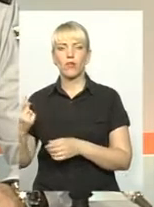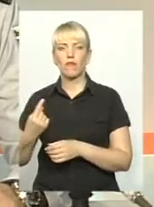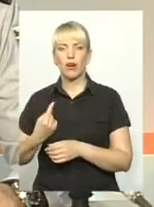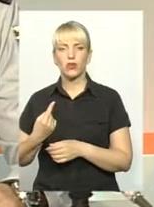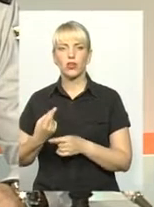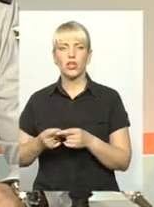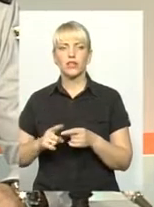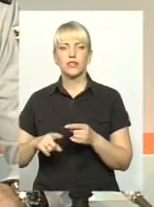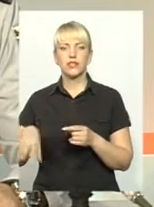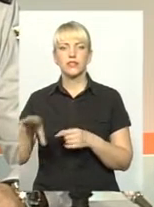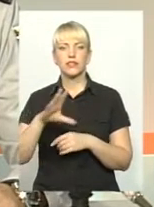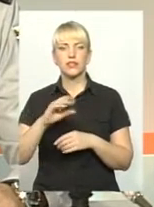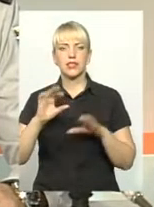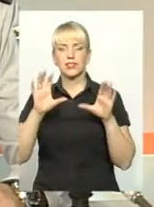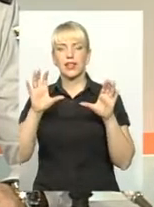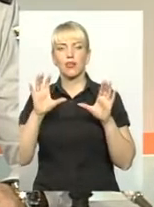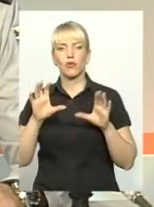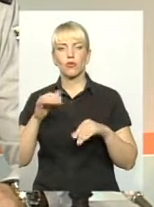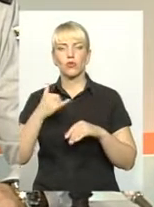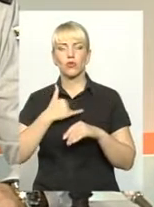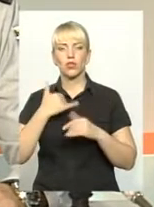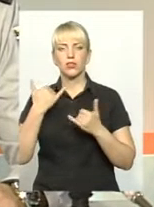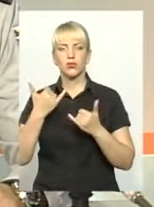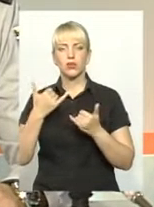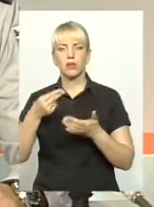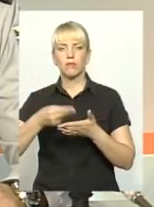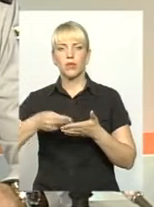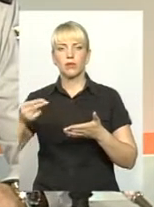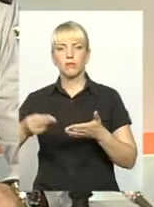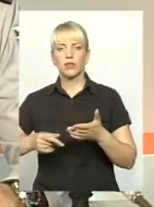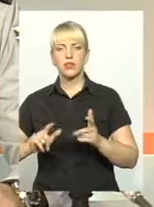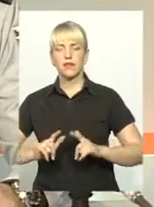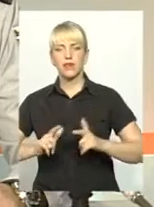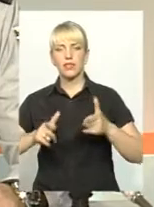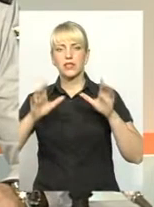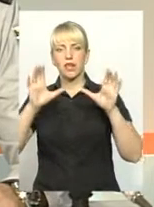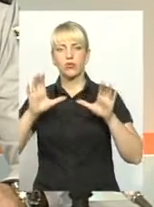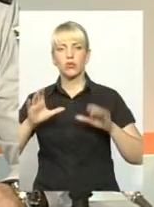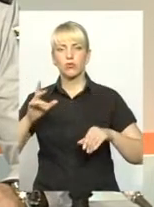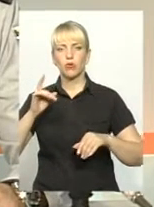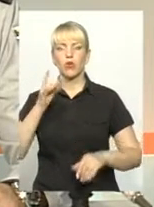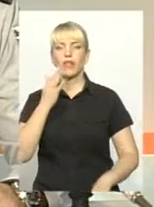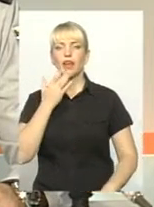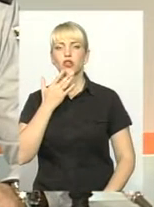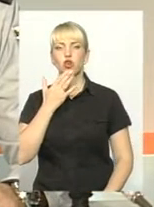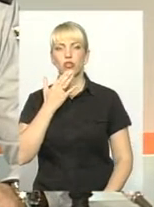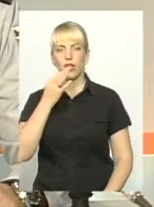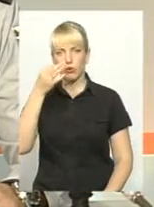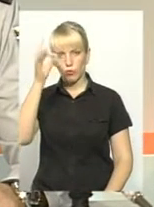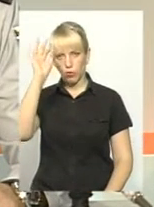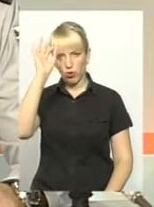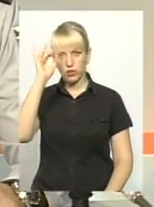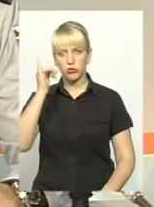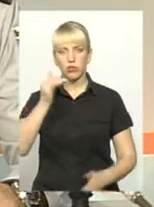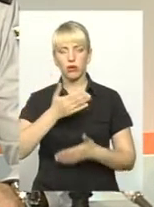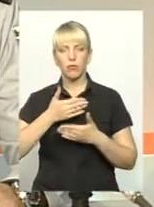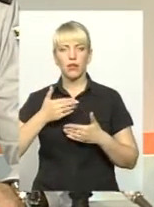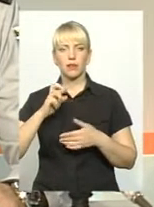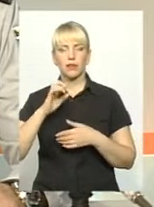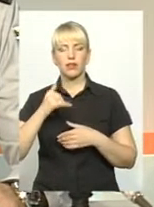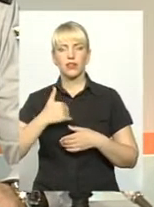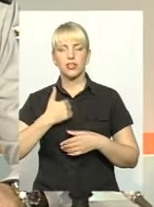цих законів у нас сьогодні підписаний і введений в дію закон про національну поліцію. І ми для себе хотіли б і розуміємо, для